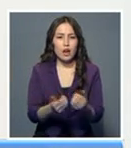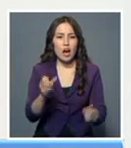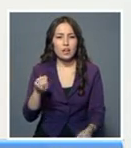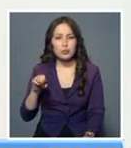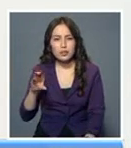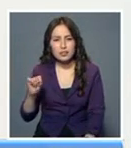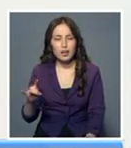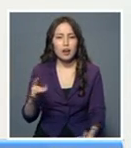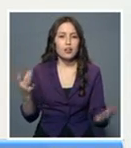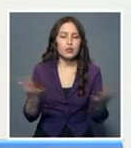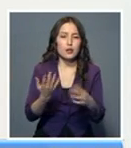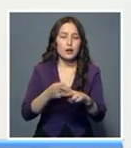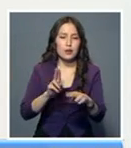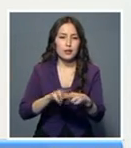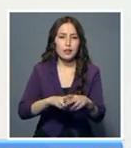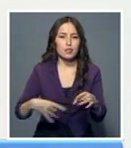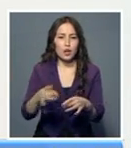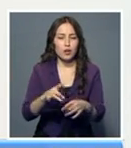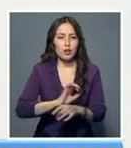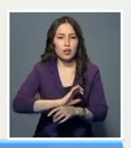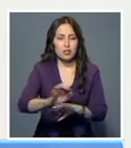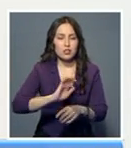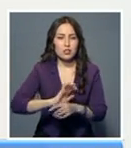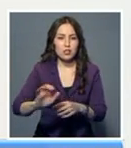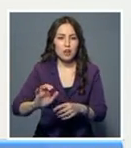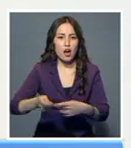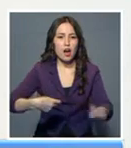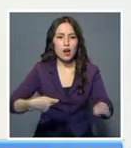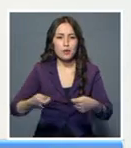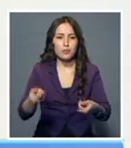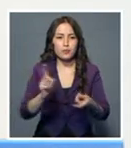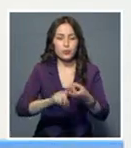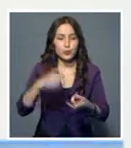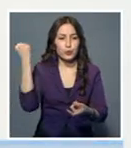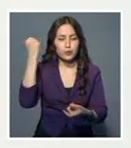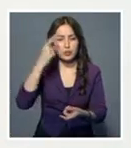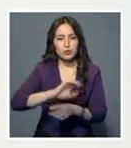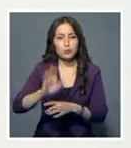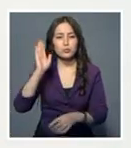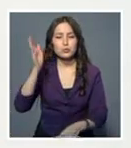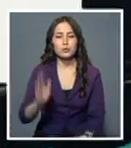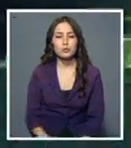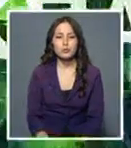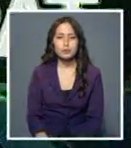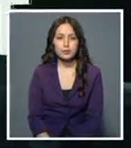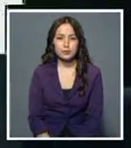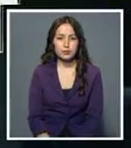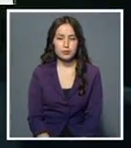ма, өзге аудандардың біреуі ме, қайсы болса да, соны облыс әкімдігі арқылы анықтап біліп жеткізетін боламыз.